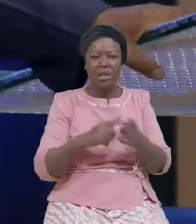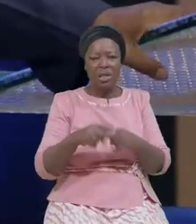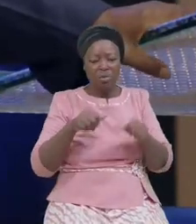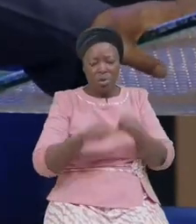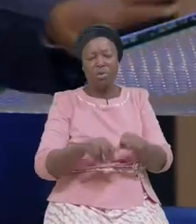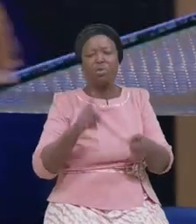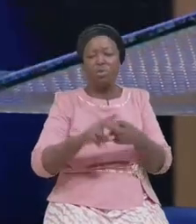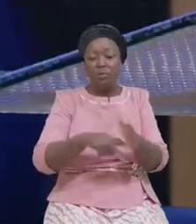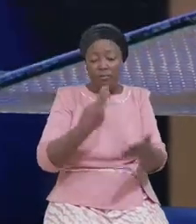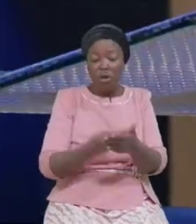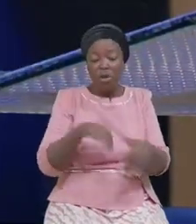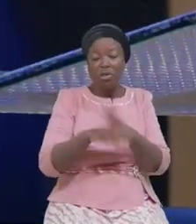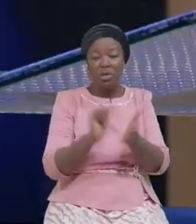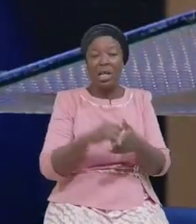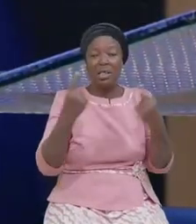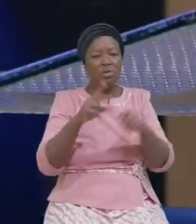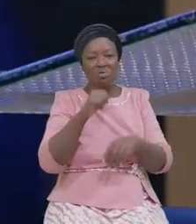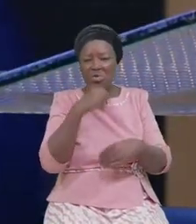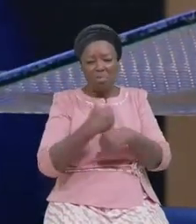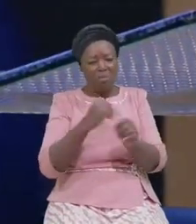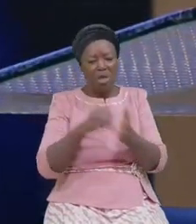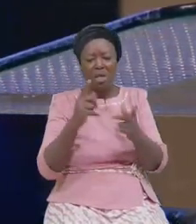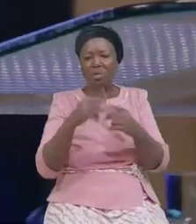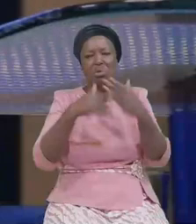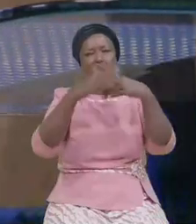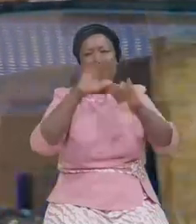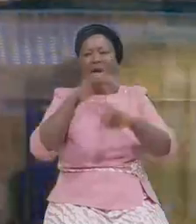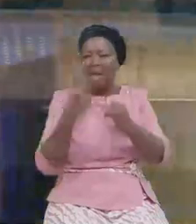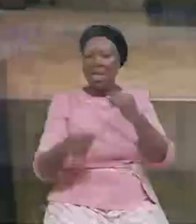dans l'éternité avec le Seigneur. Maintenant, Christ est en train de nous visiter.